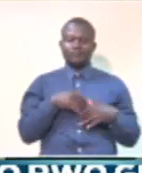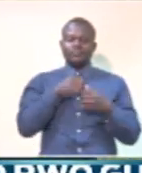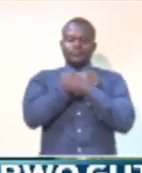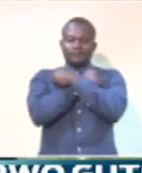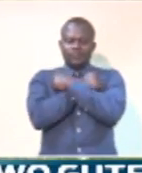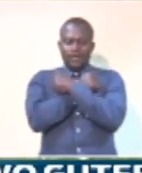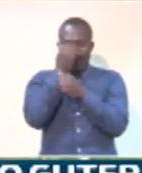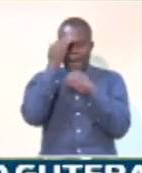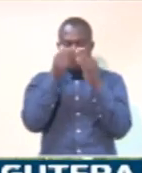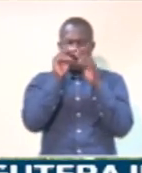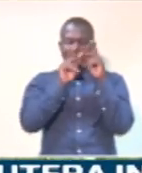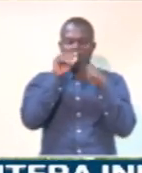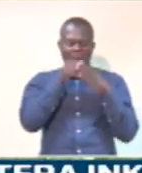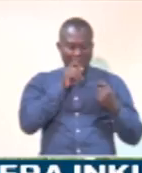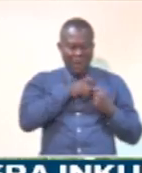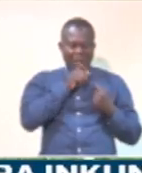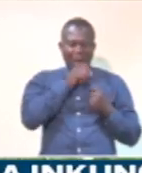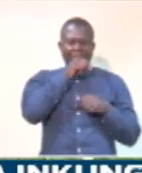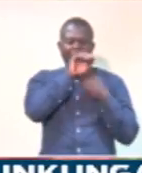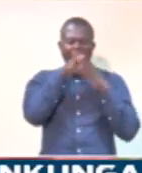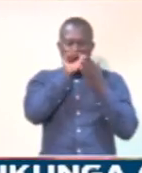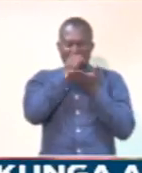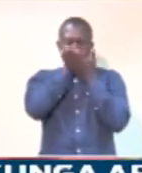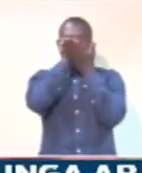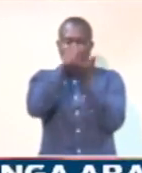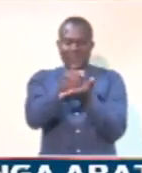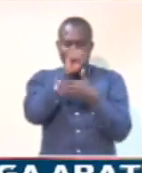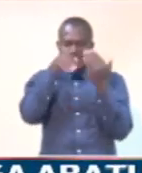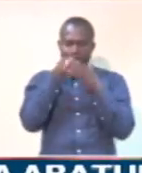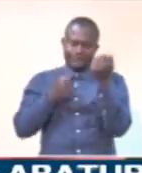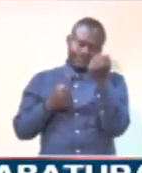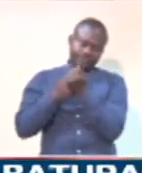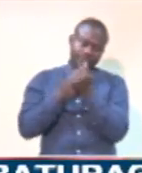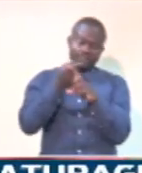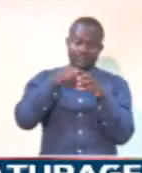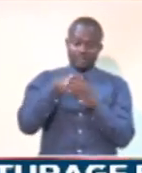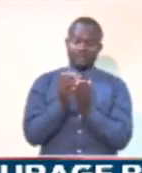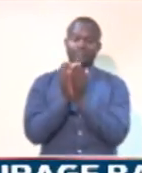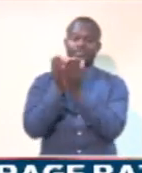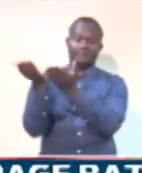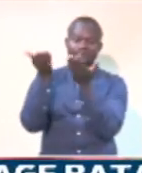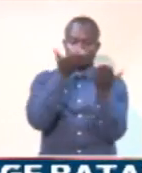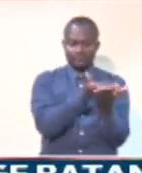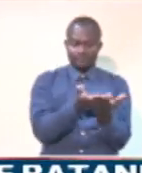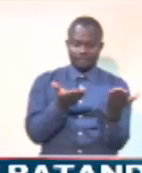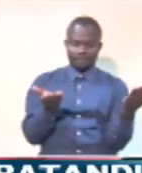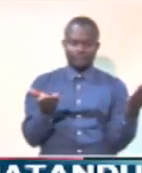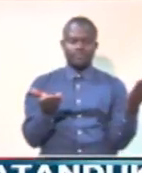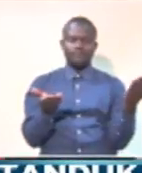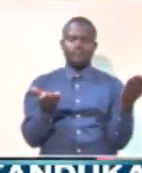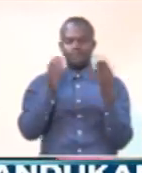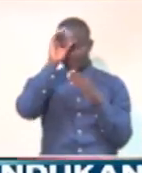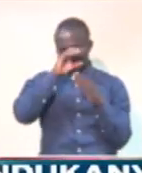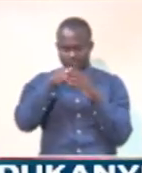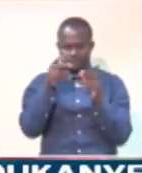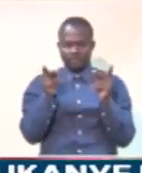ngo abantu bababaye tubashe kubafasha twakoze ubutabazi bwo kumukura mu kibaya tumuzana hano mu giturage